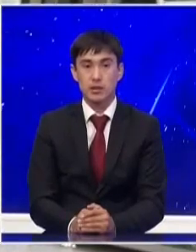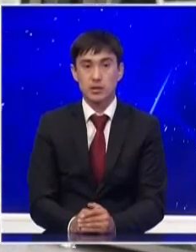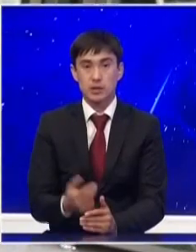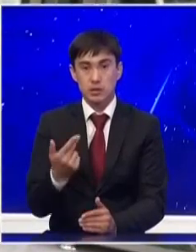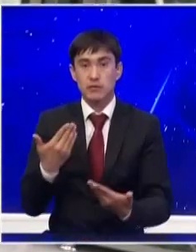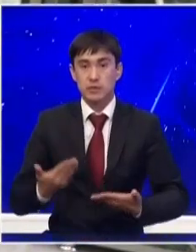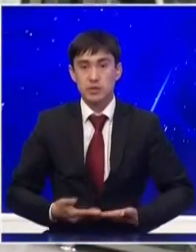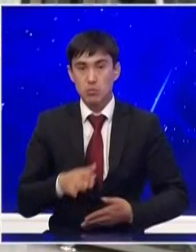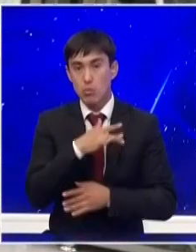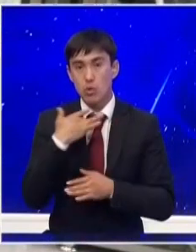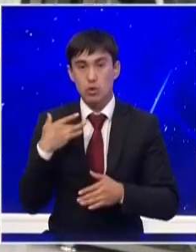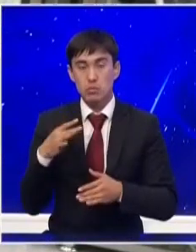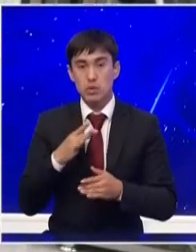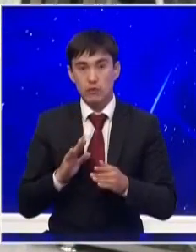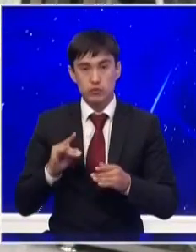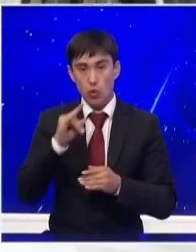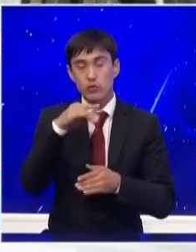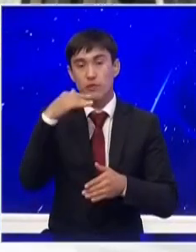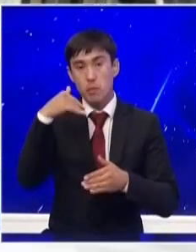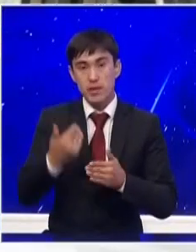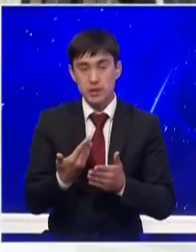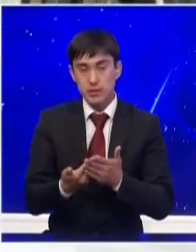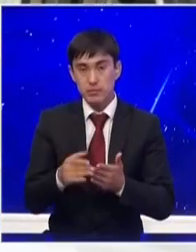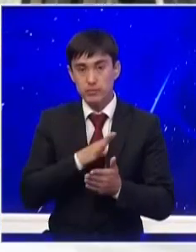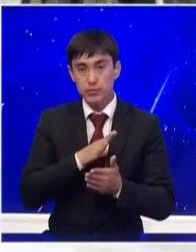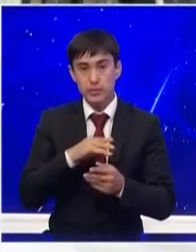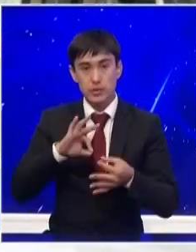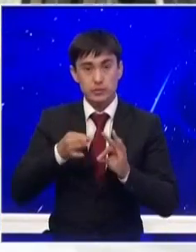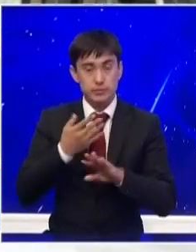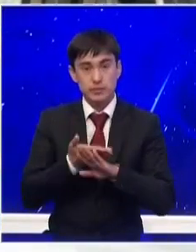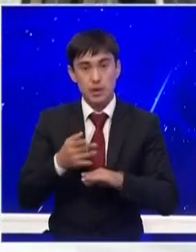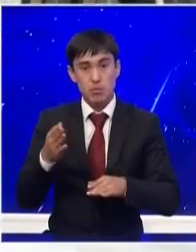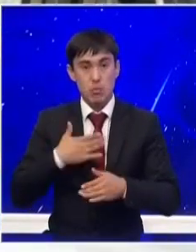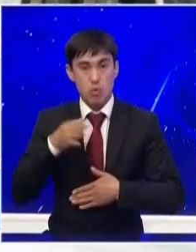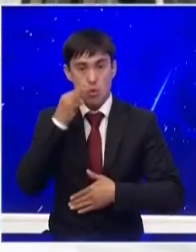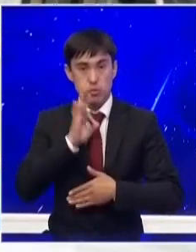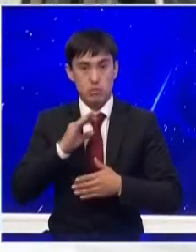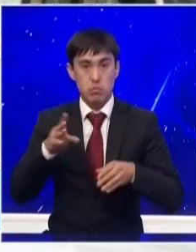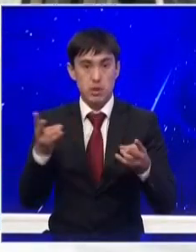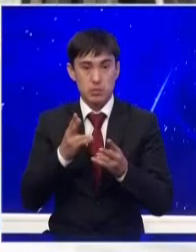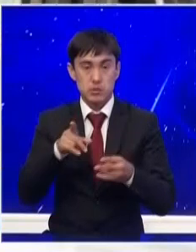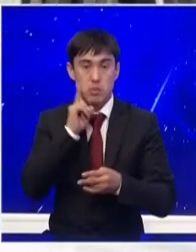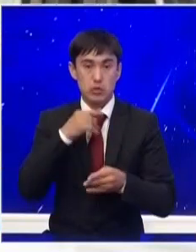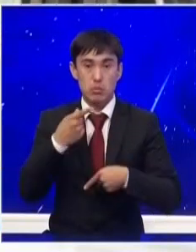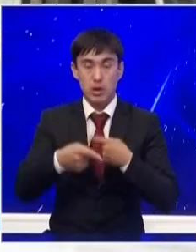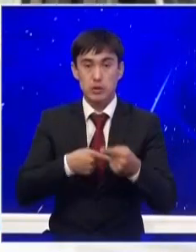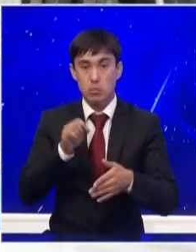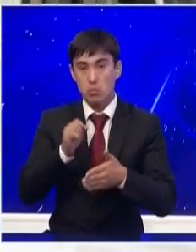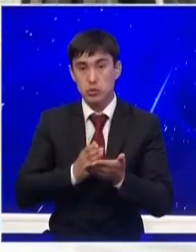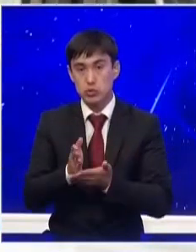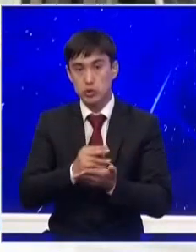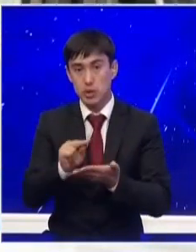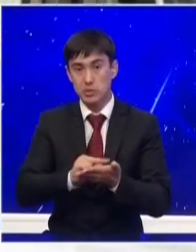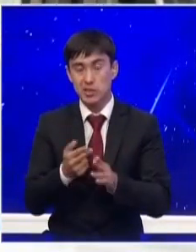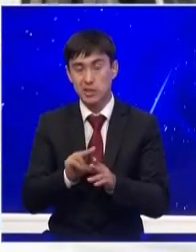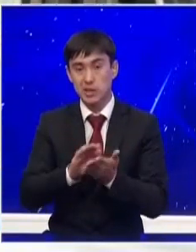Да, в жизни было много и взлетов, и падений. И я подумал, что, возможно, мой опыт понадобится молодому поколению, что послужило причиной написания